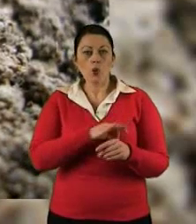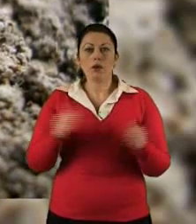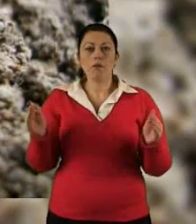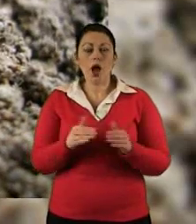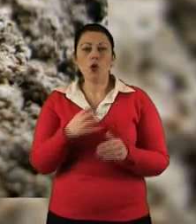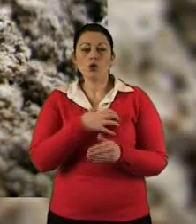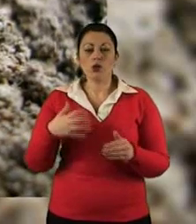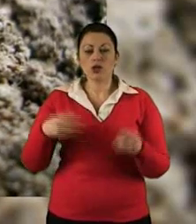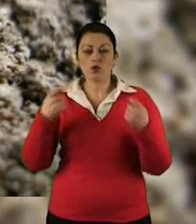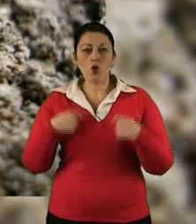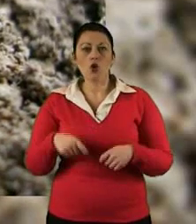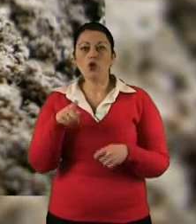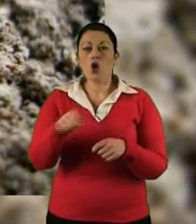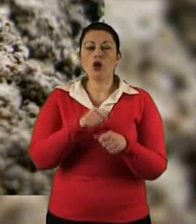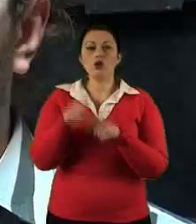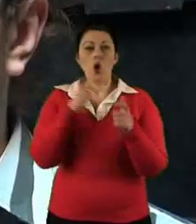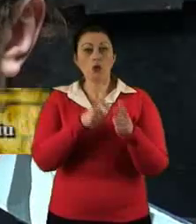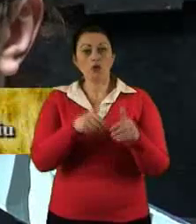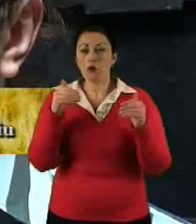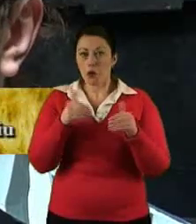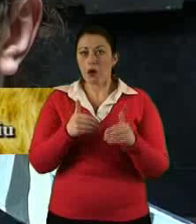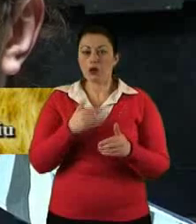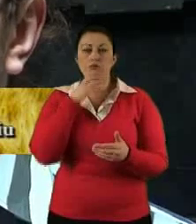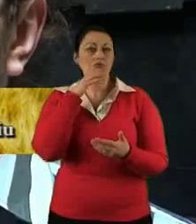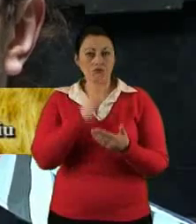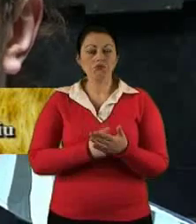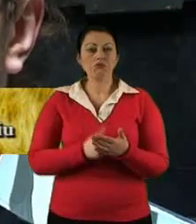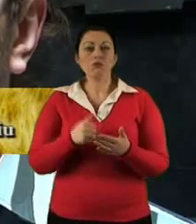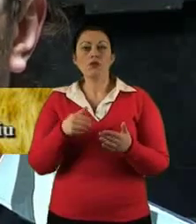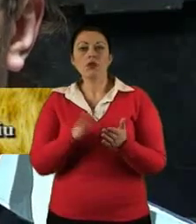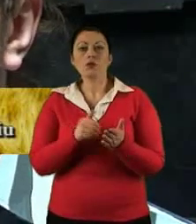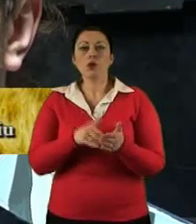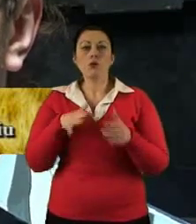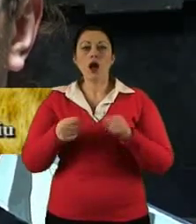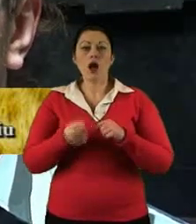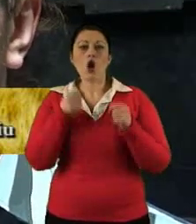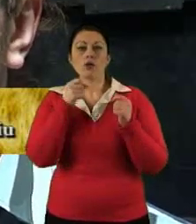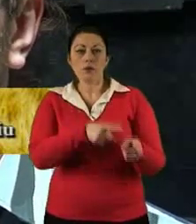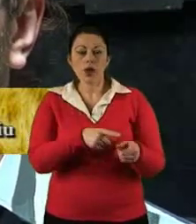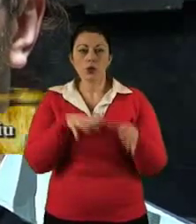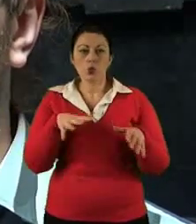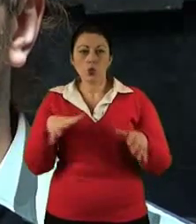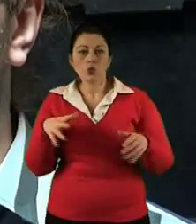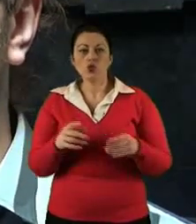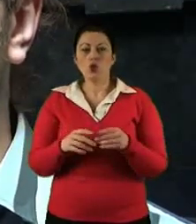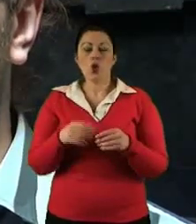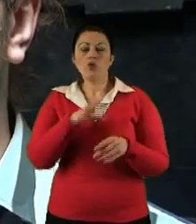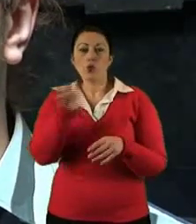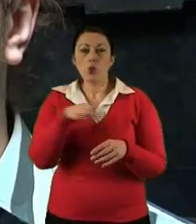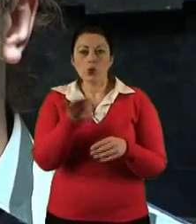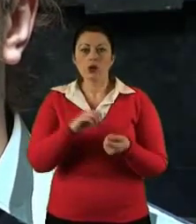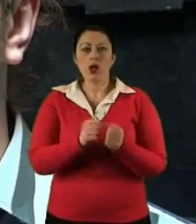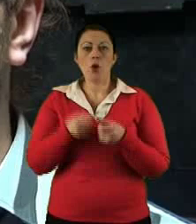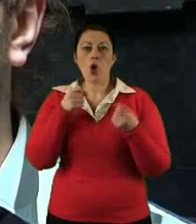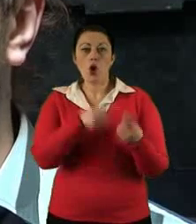rolnych. Jest to hodowla, która może nam służyć do zniwelowania dużej ilości odpadów, zarówno kuchennych, jak